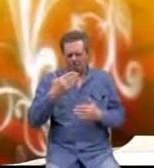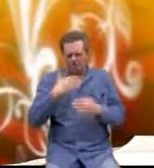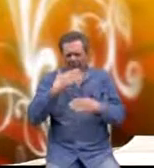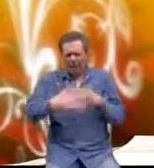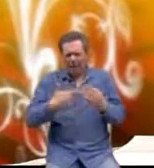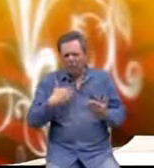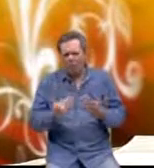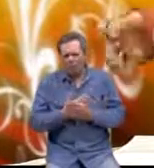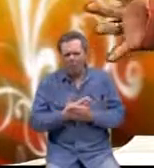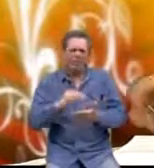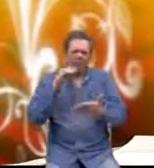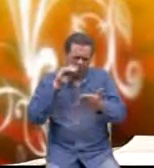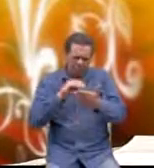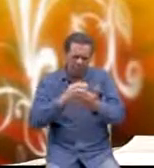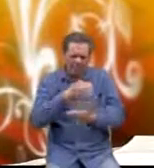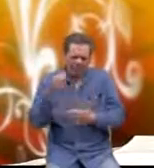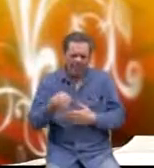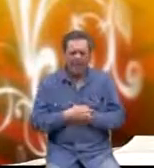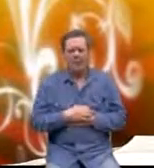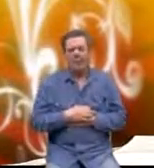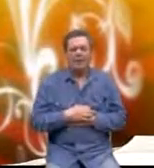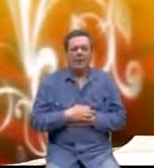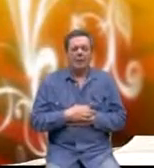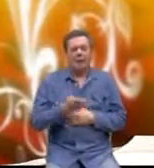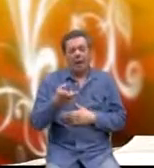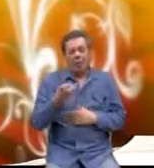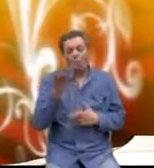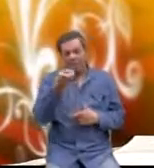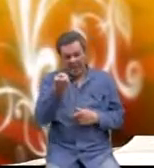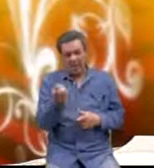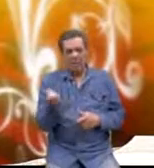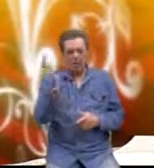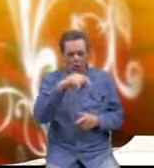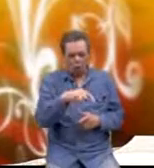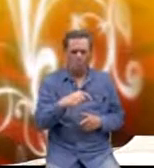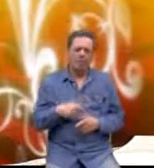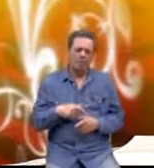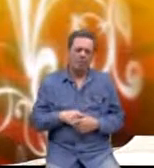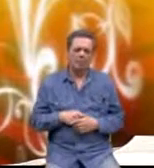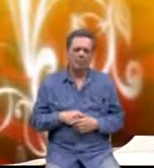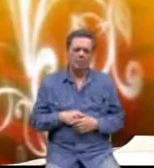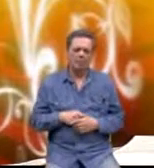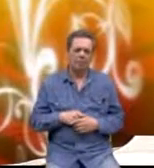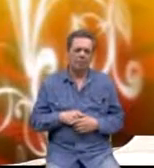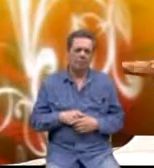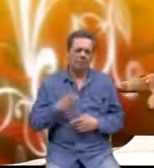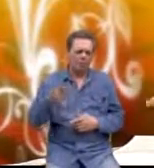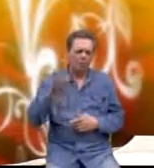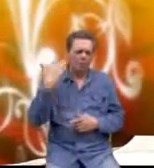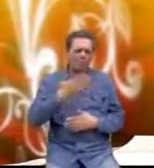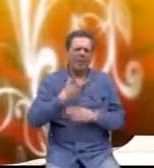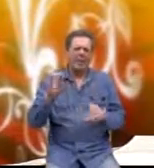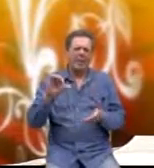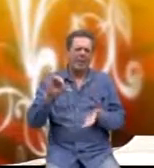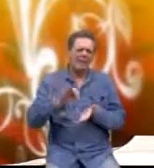ponoviti baš dan, 4 dana da se pridružite. Prekrasno je, na kraju krajeva tamo je veliki centar